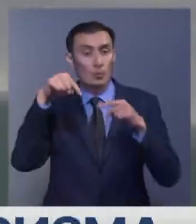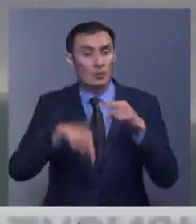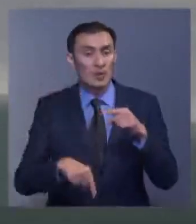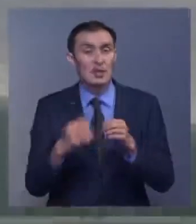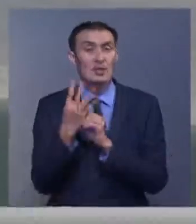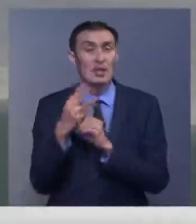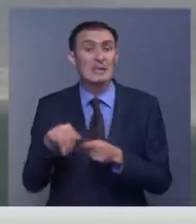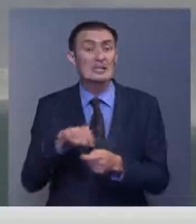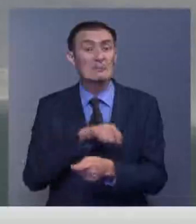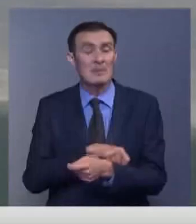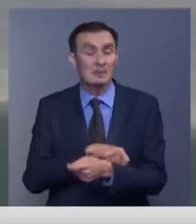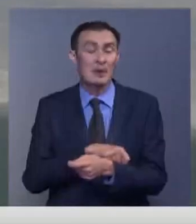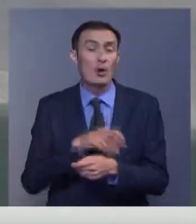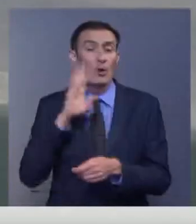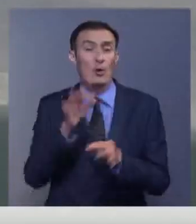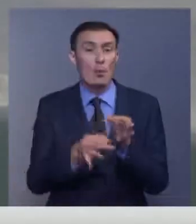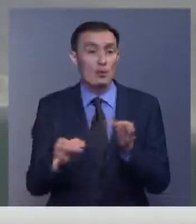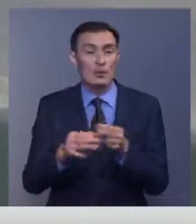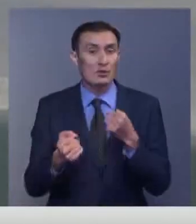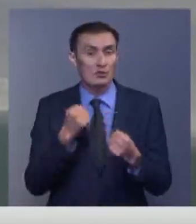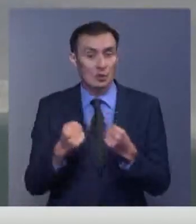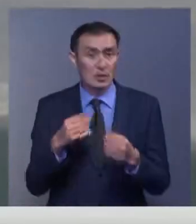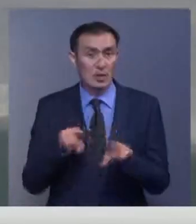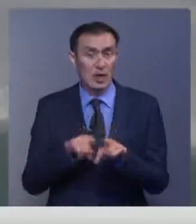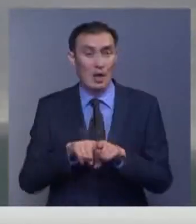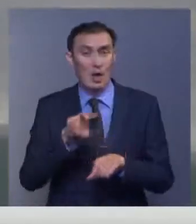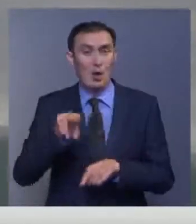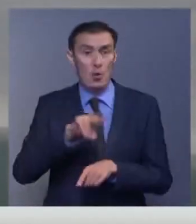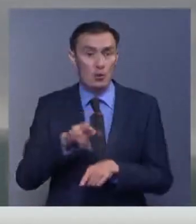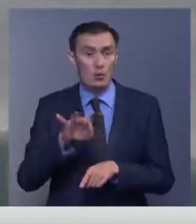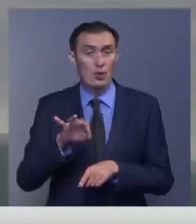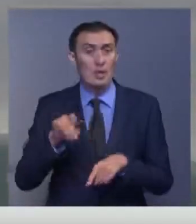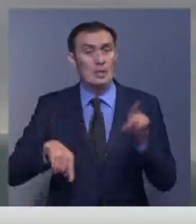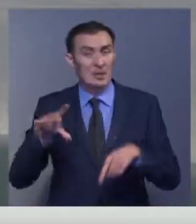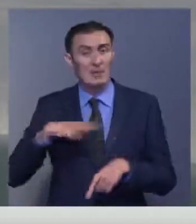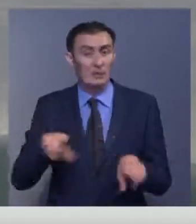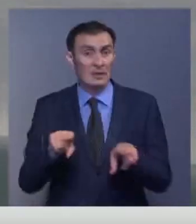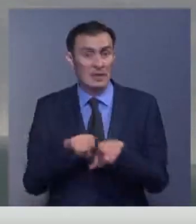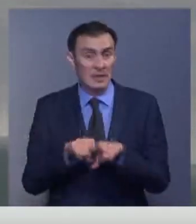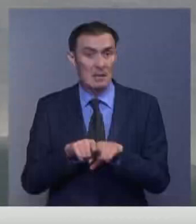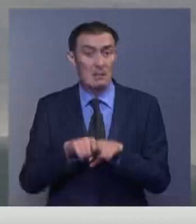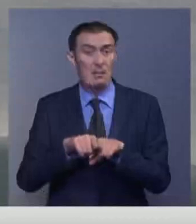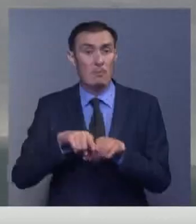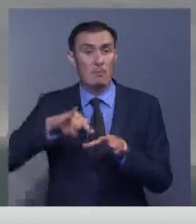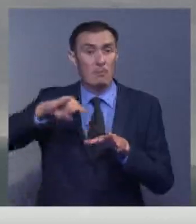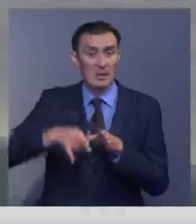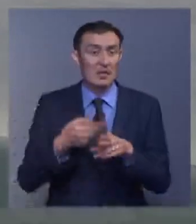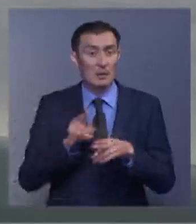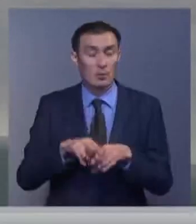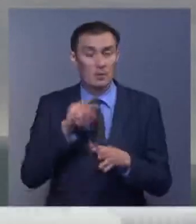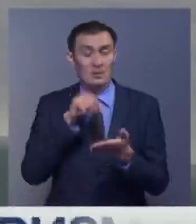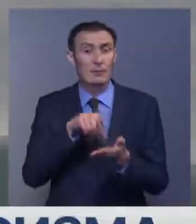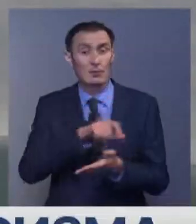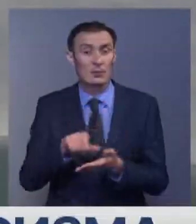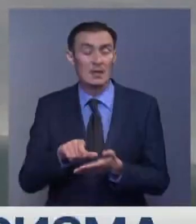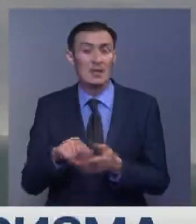достигает 14 метров. Поверхность озера твердая, словно идешь по льду. Но местами есть вот такие вот полыньи, которые образовались сами. Местные